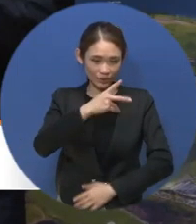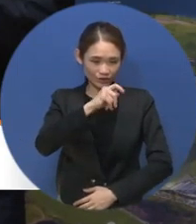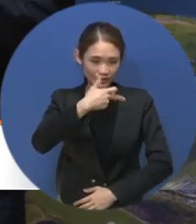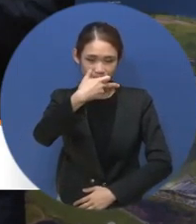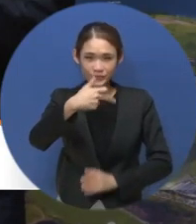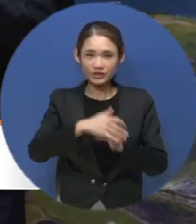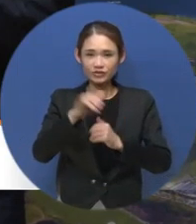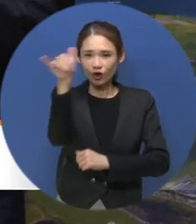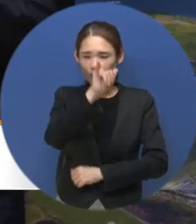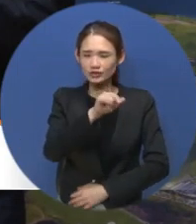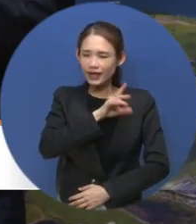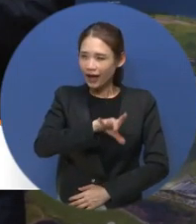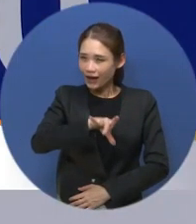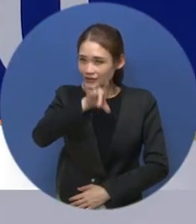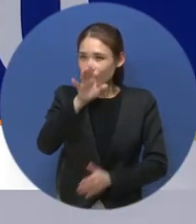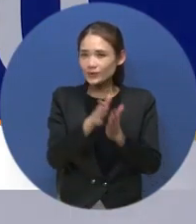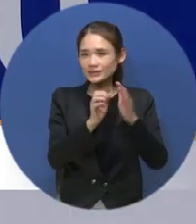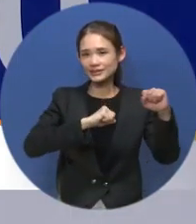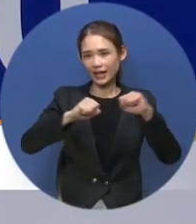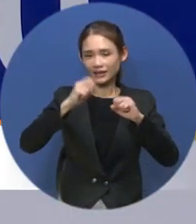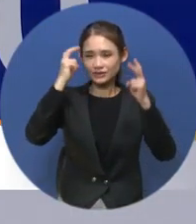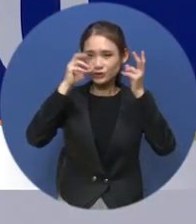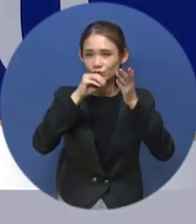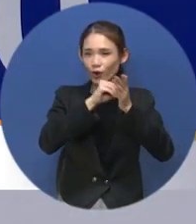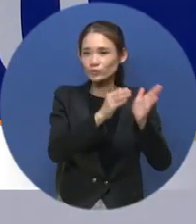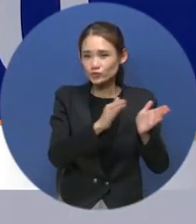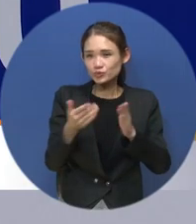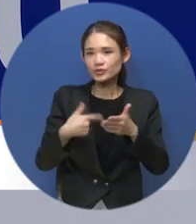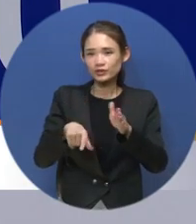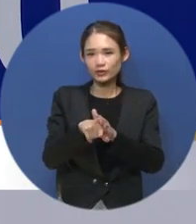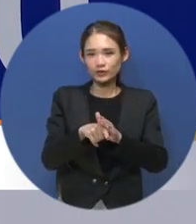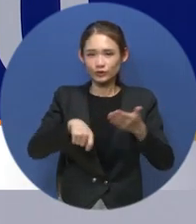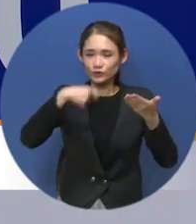여수시가 지난 2017년 전국 최초로 시행한